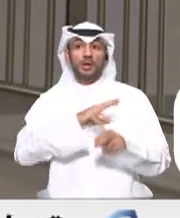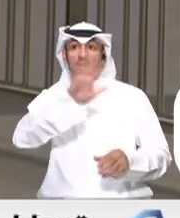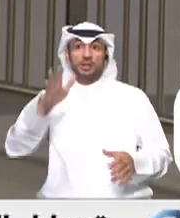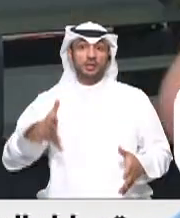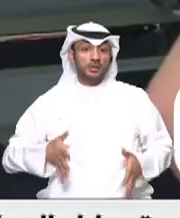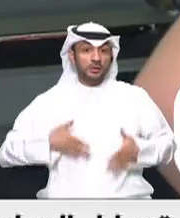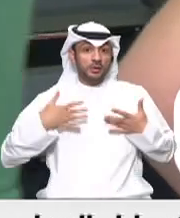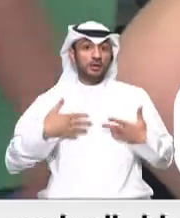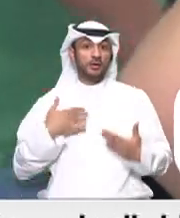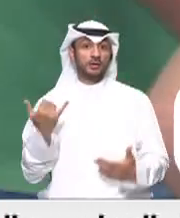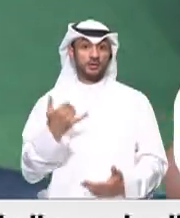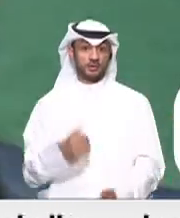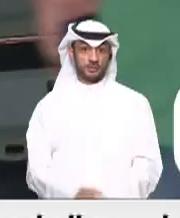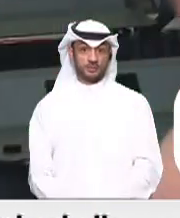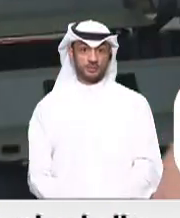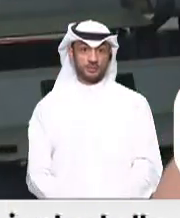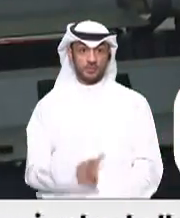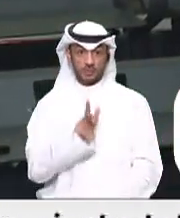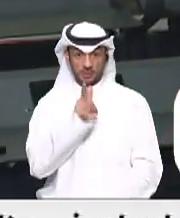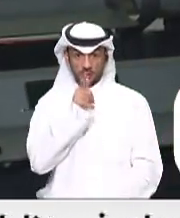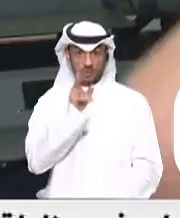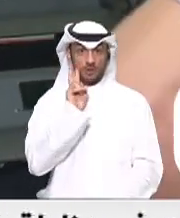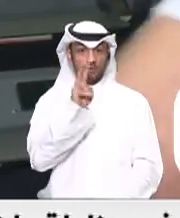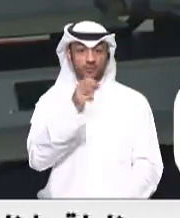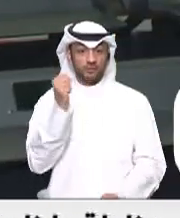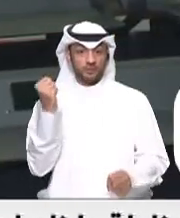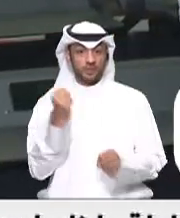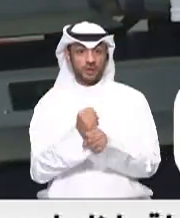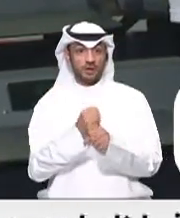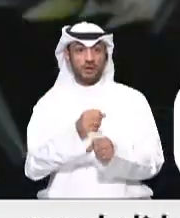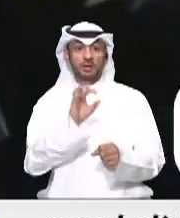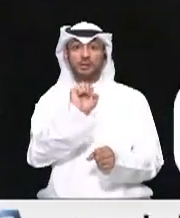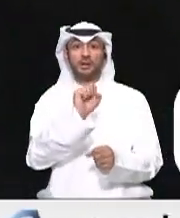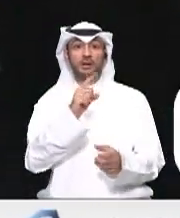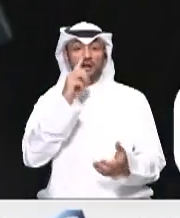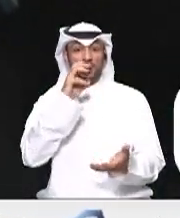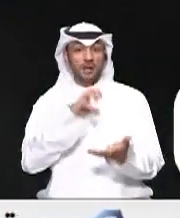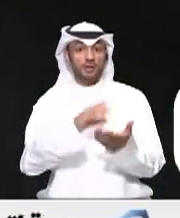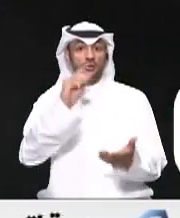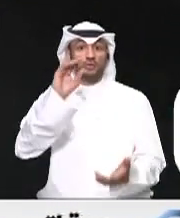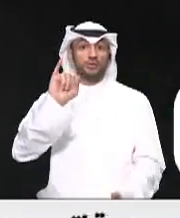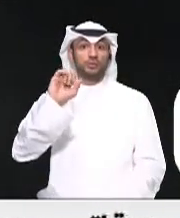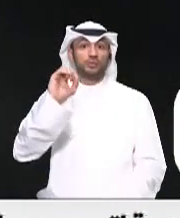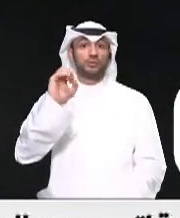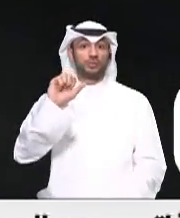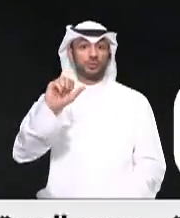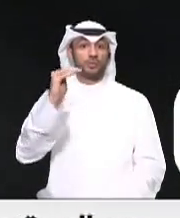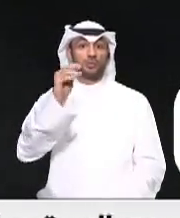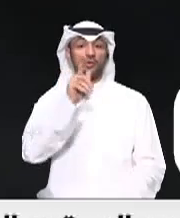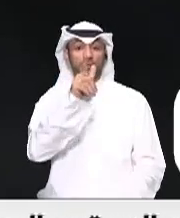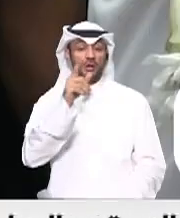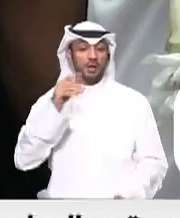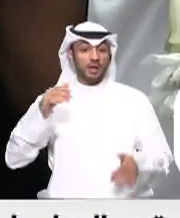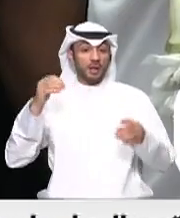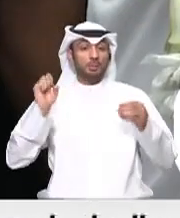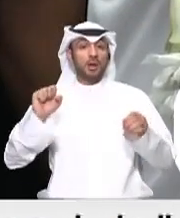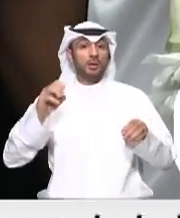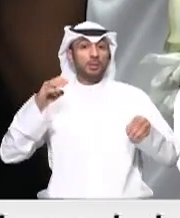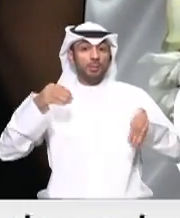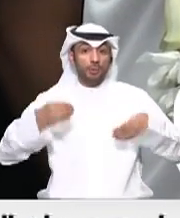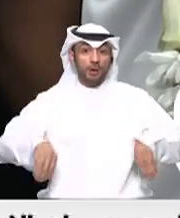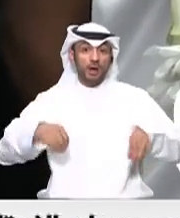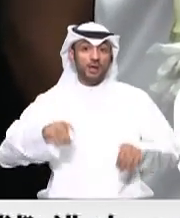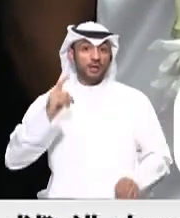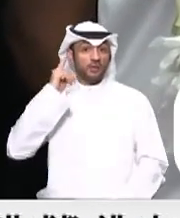ناس تضايق هذه النتائج سجلت علامه فارغه في تاريخ نادي الطموح وسلطت الضوء على رياضه ذو الاعاقه الذهنيه وعكست